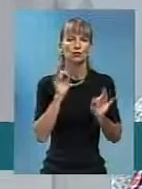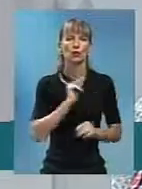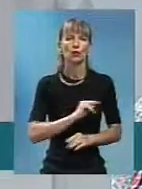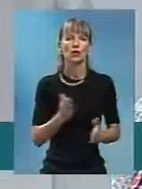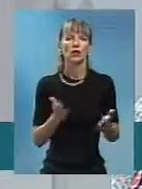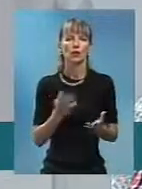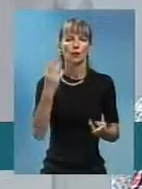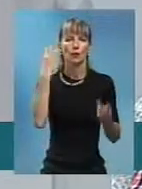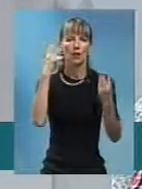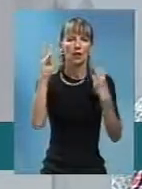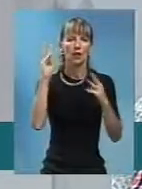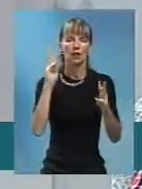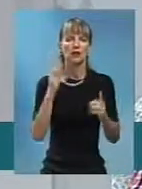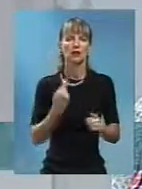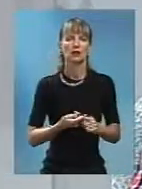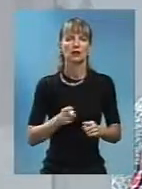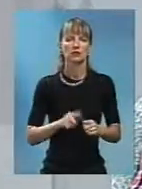як медальєр. Це